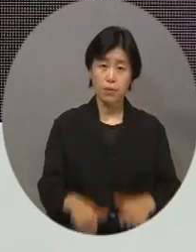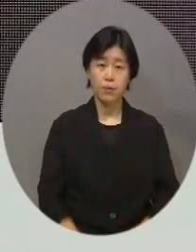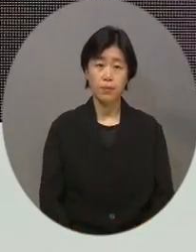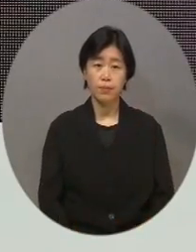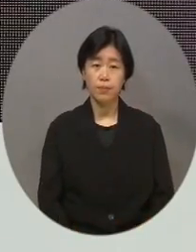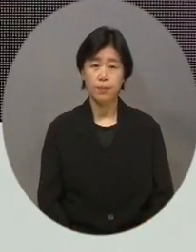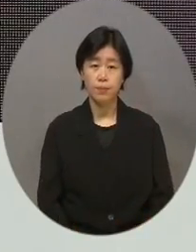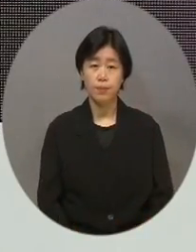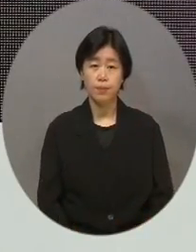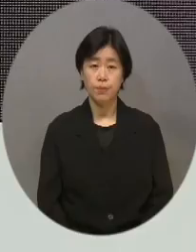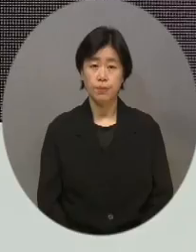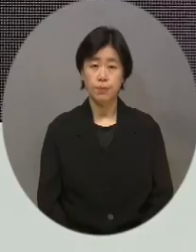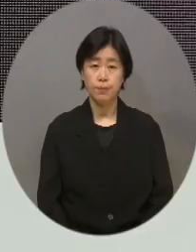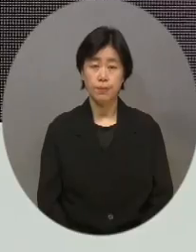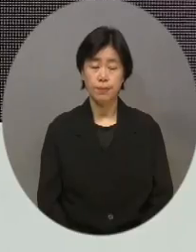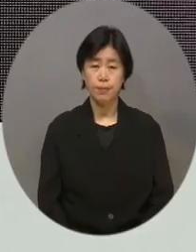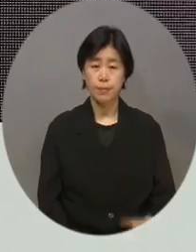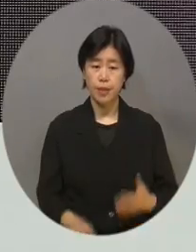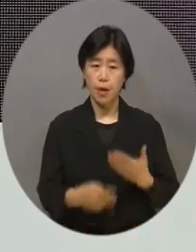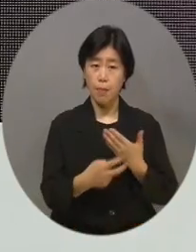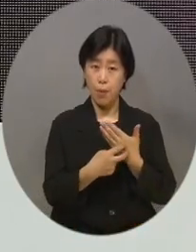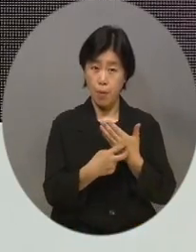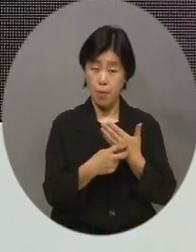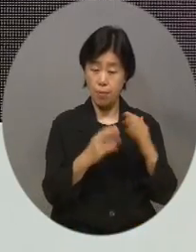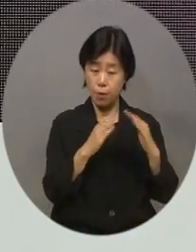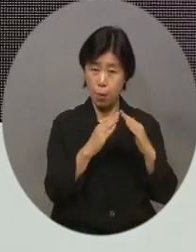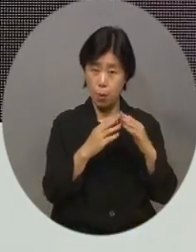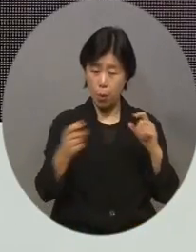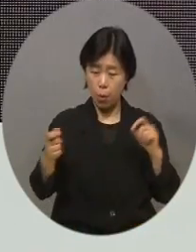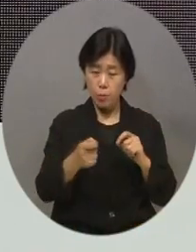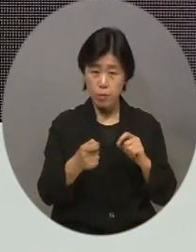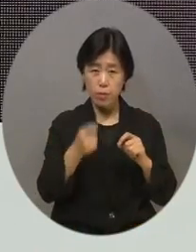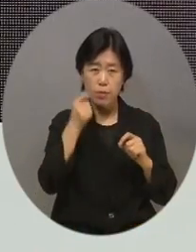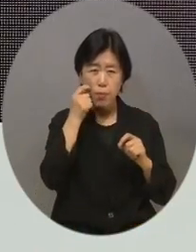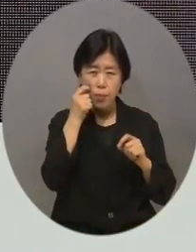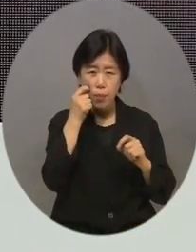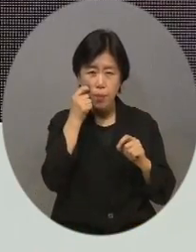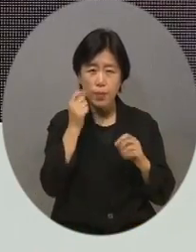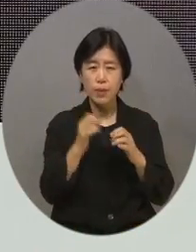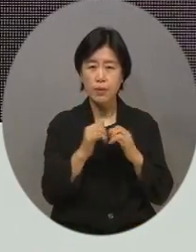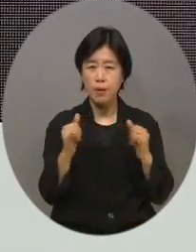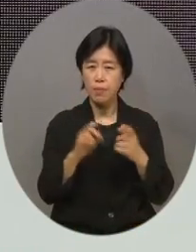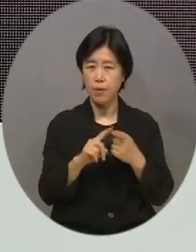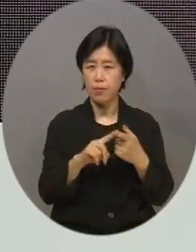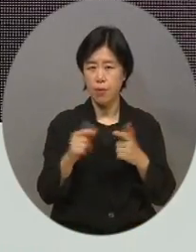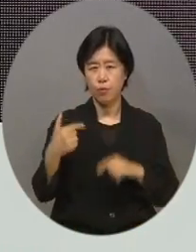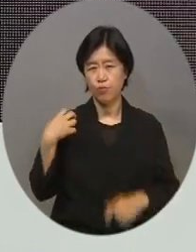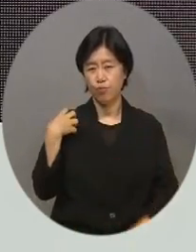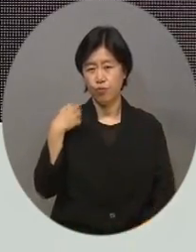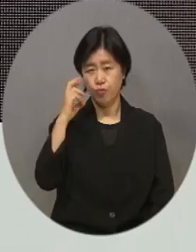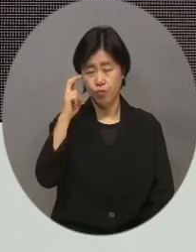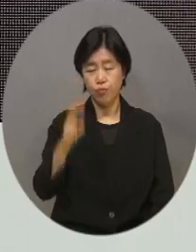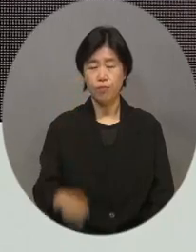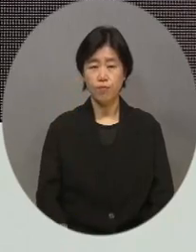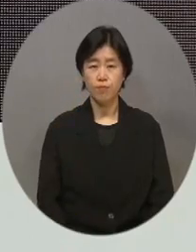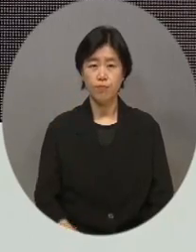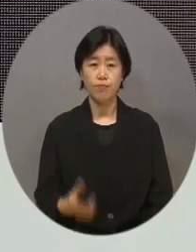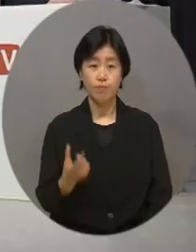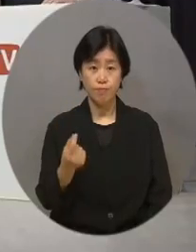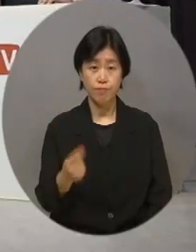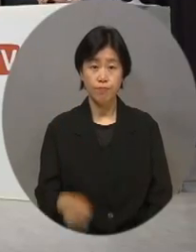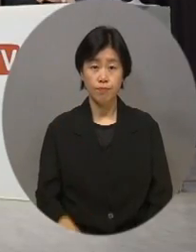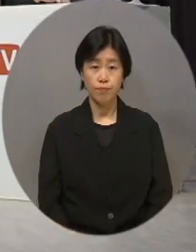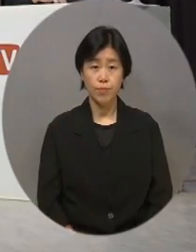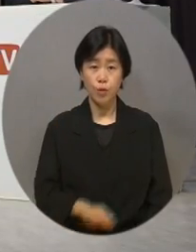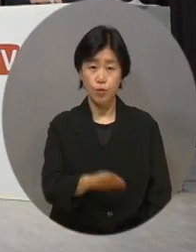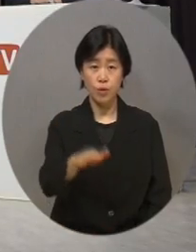그 의료 소외에 대한 그런 부담감을 조금은 느낄 수 있을 것 같은데요. 경기 북부에. 네, 경기 북부뿐만 아니라